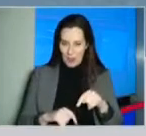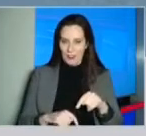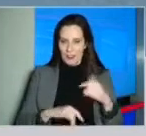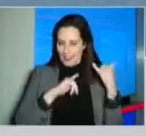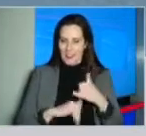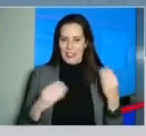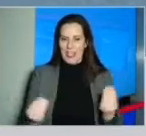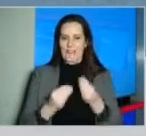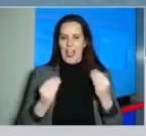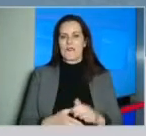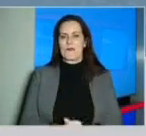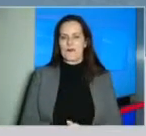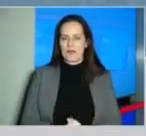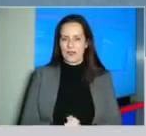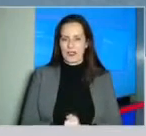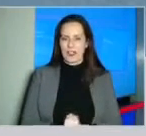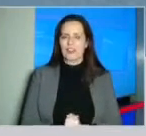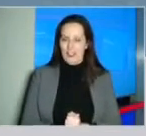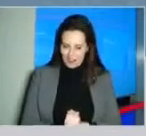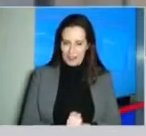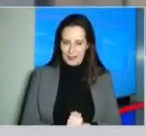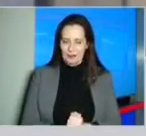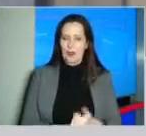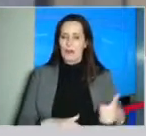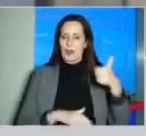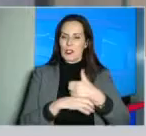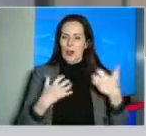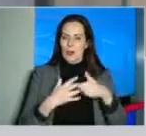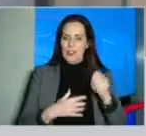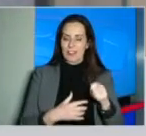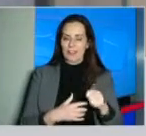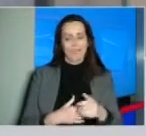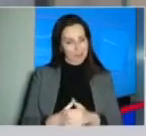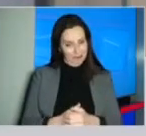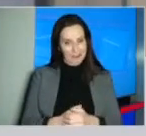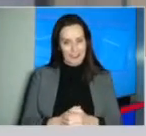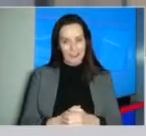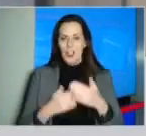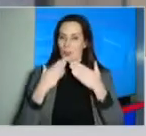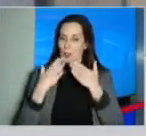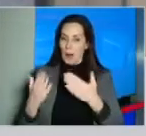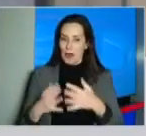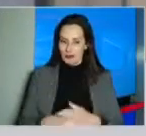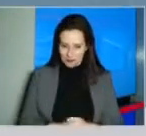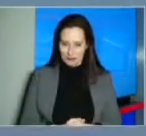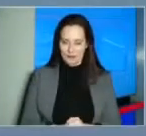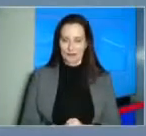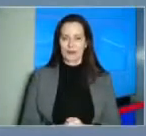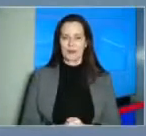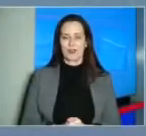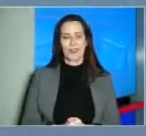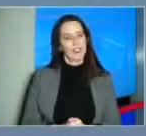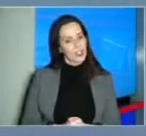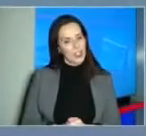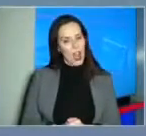לפה, תביא איתך כמה כרזות. בהחלט. משה פוקסמן, מנהל מוזיאון הכנסת שהולך ונבנה, תודה רבה. תודה.